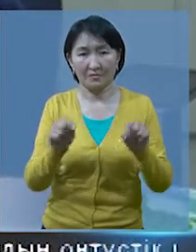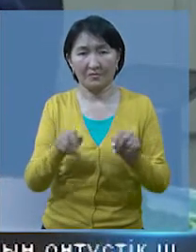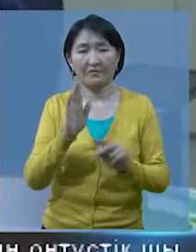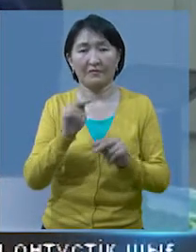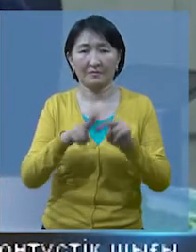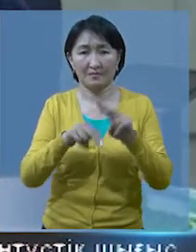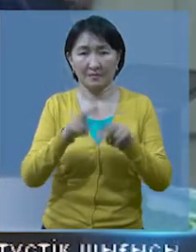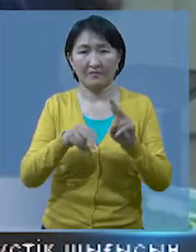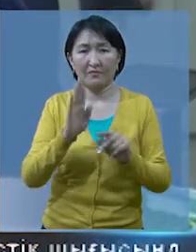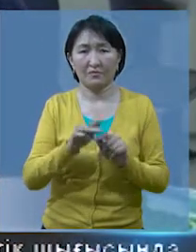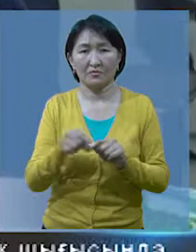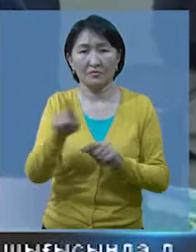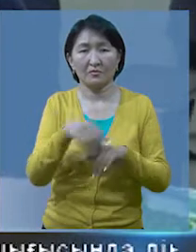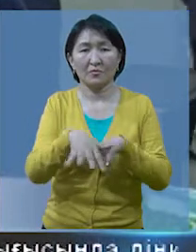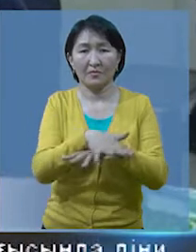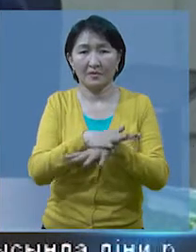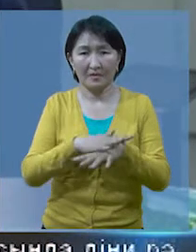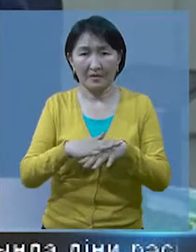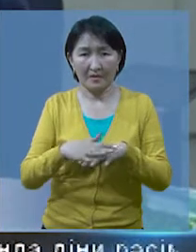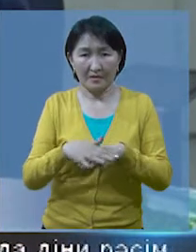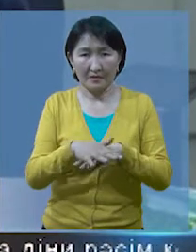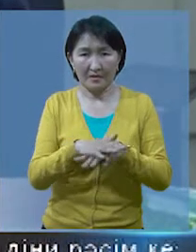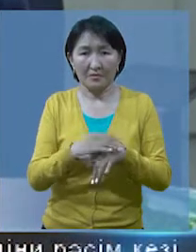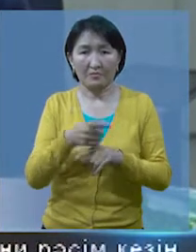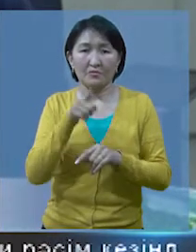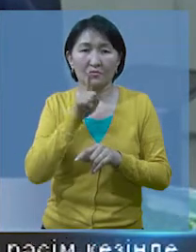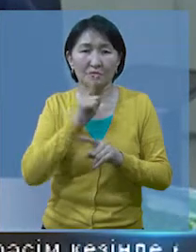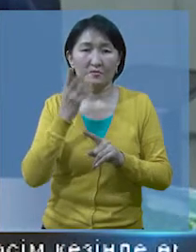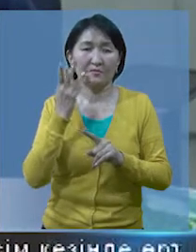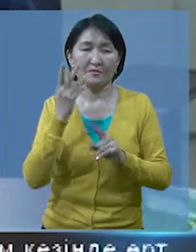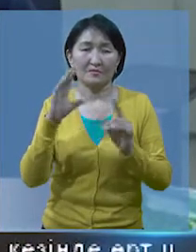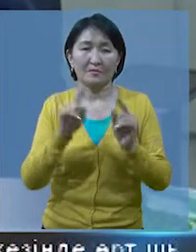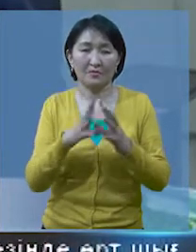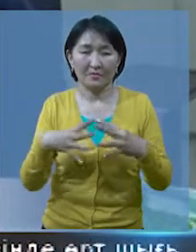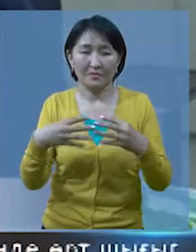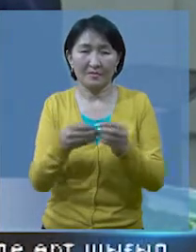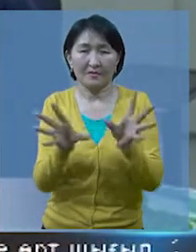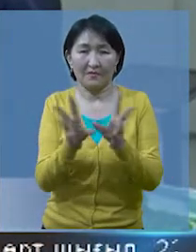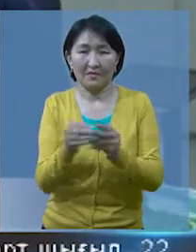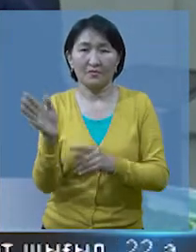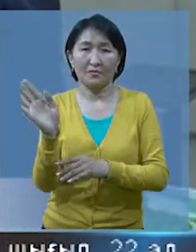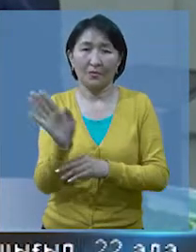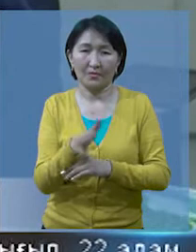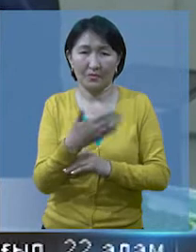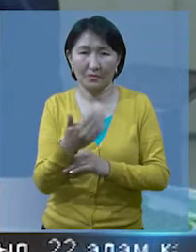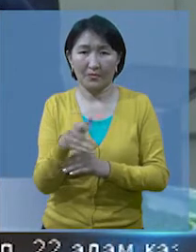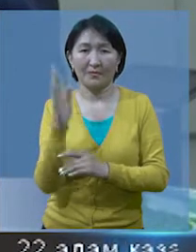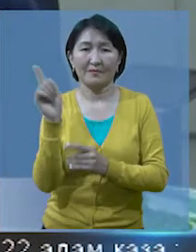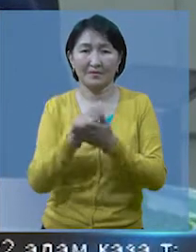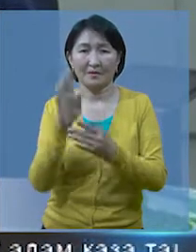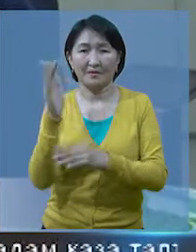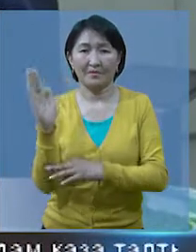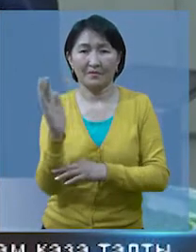Адамдарға үлкен жаңағы парковый зоналар бар. Сондықтан өздеріңіз байқап отырғандай, Алматы